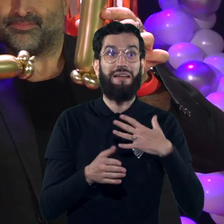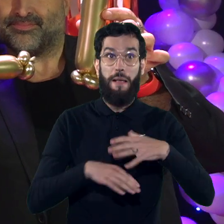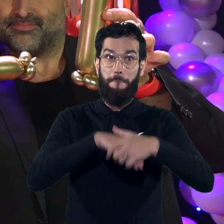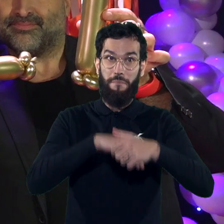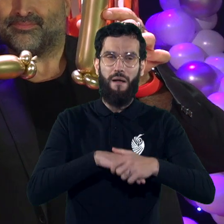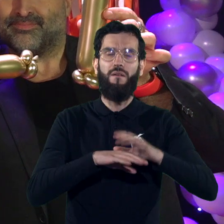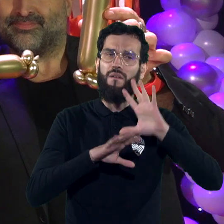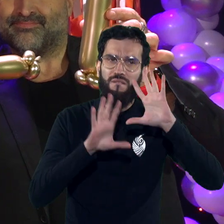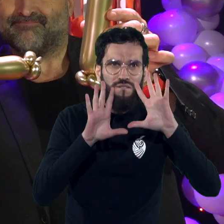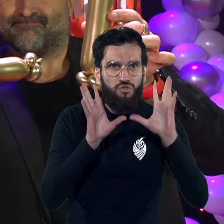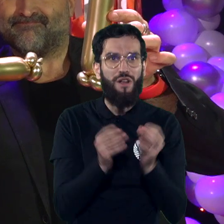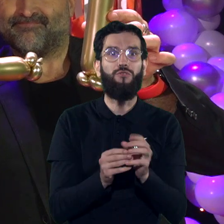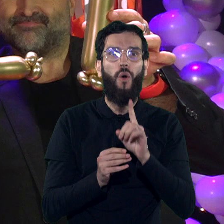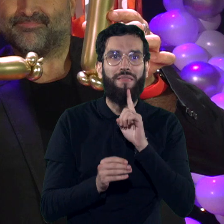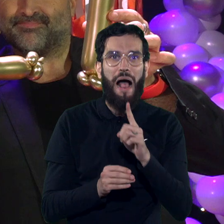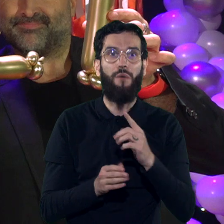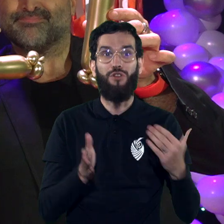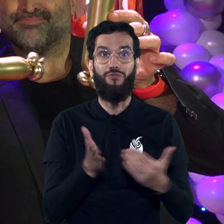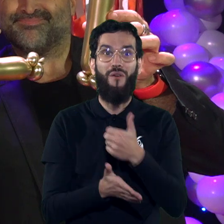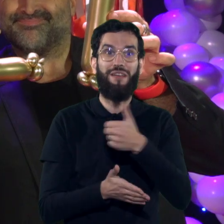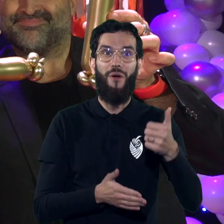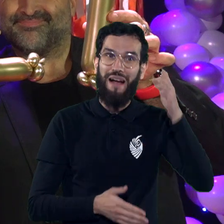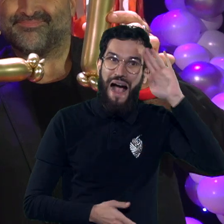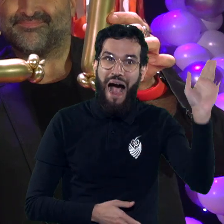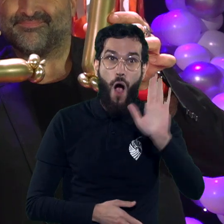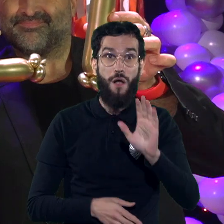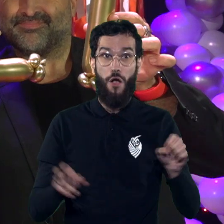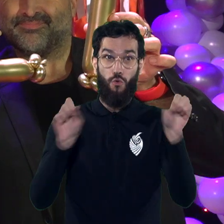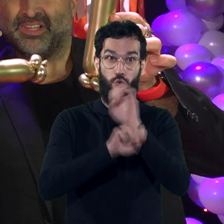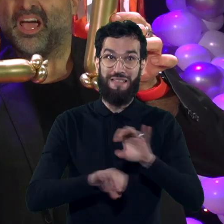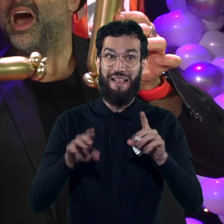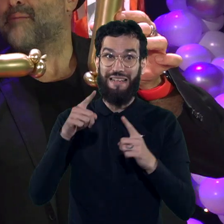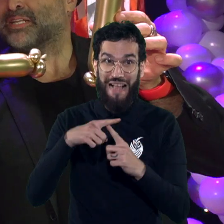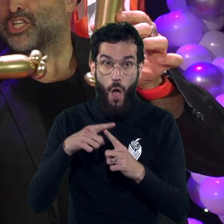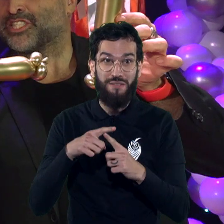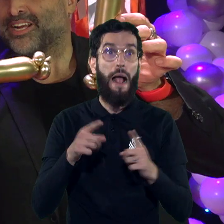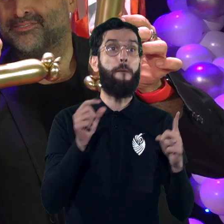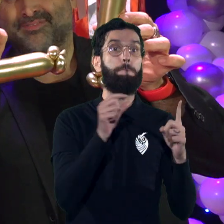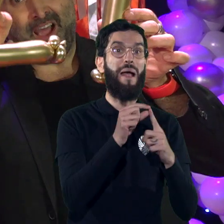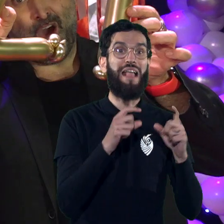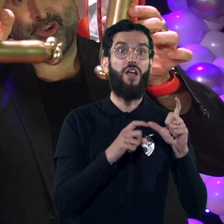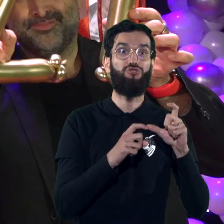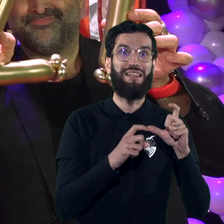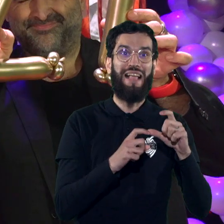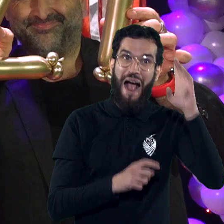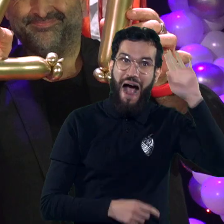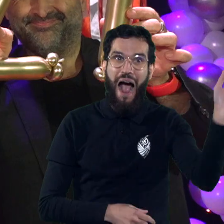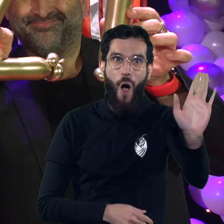spolu zaželať všetko, len to najlepšie do nového roku. Majte sa pekne, ľúči sa s vami kúzelník Talostan. A Peter Šesták.